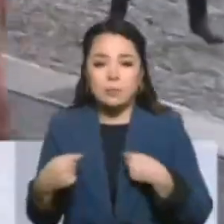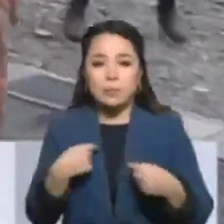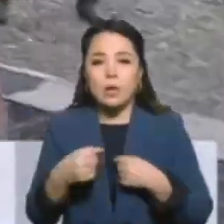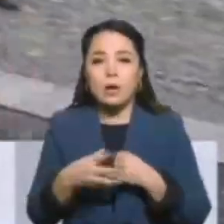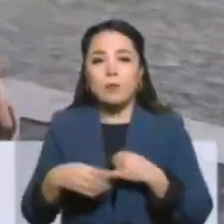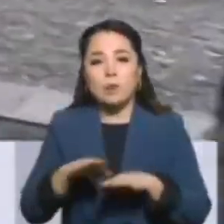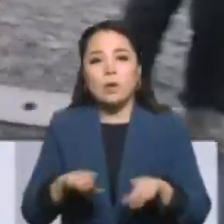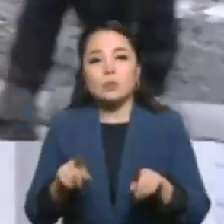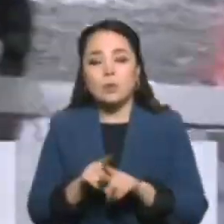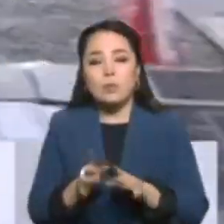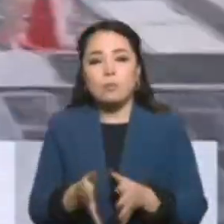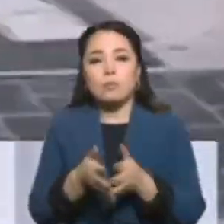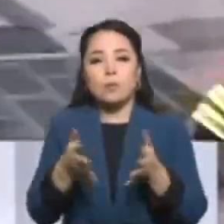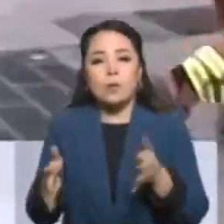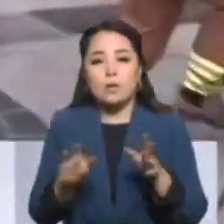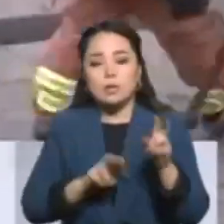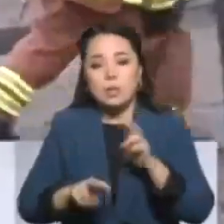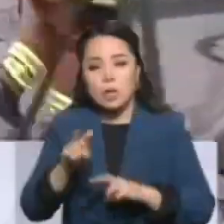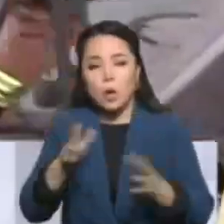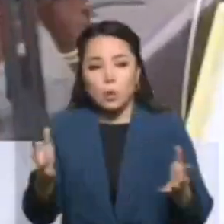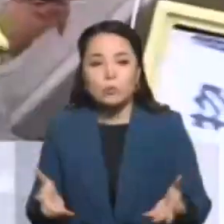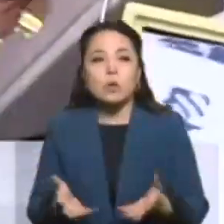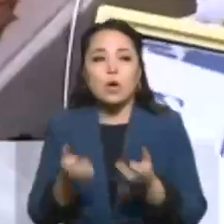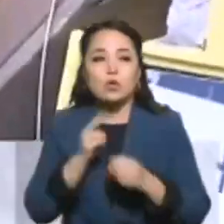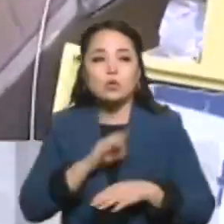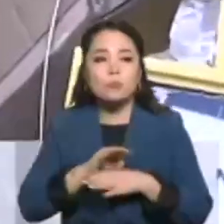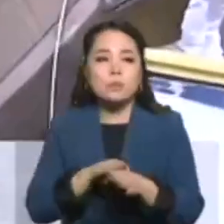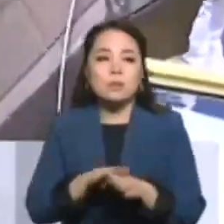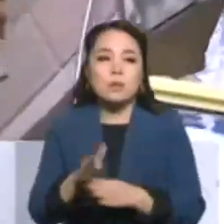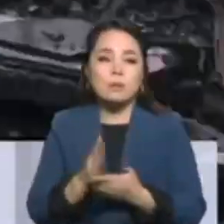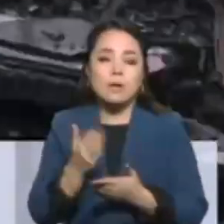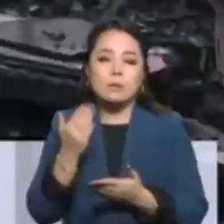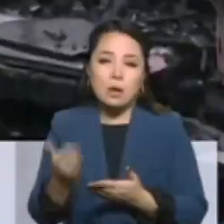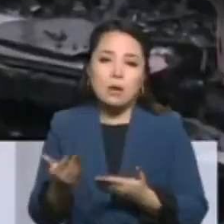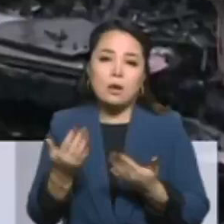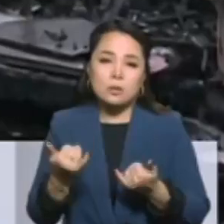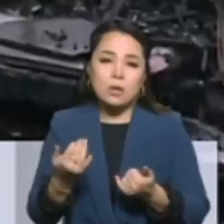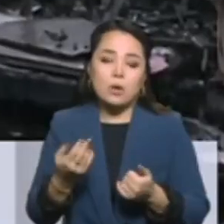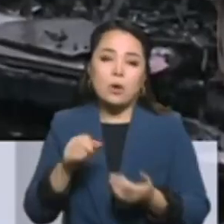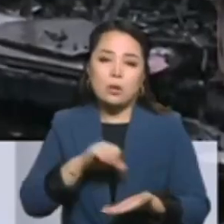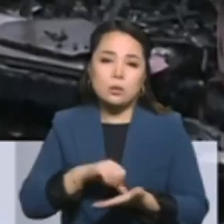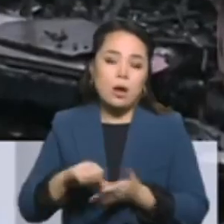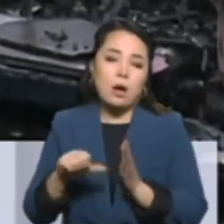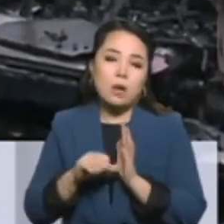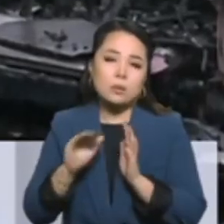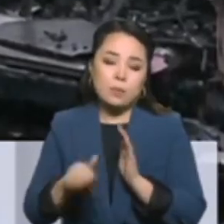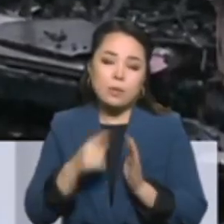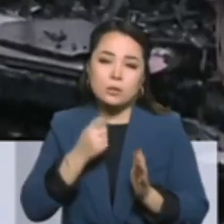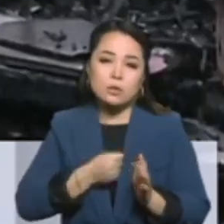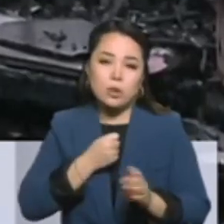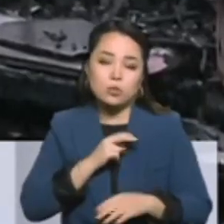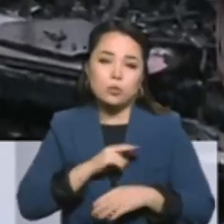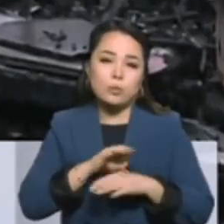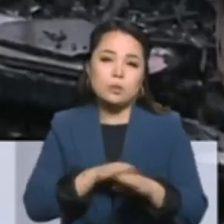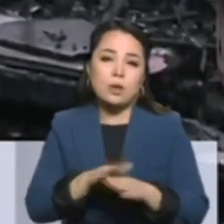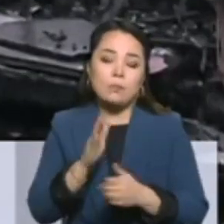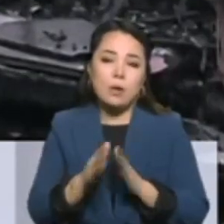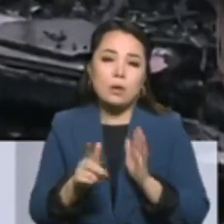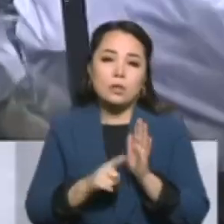шеккен аймақтарда ауқымды іздеу құтқару жұмыстары жалғасып жатыр. Оған 6 мыңнан аса сарбаз жұмылдырылған.